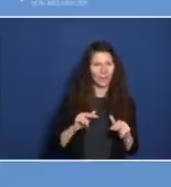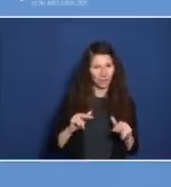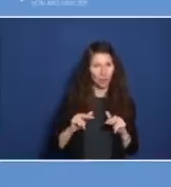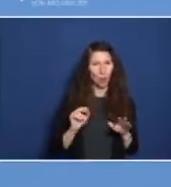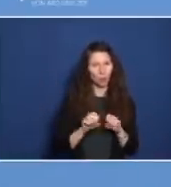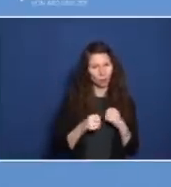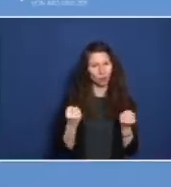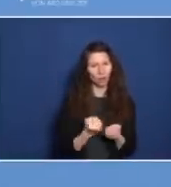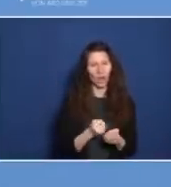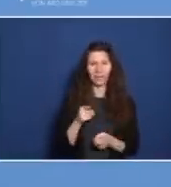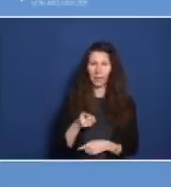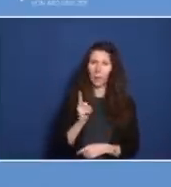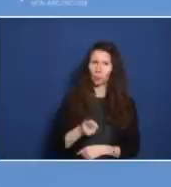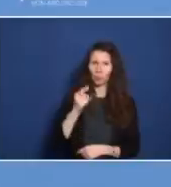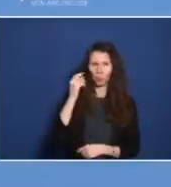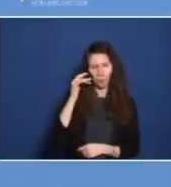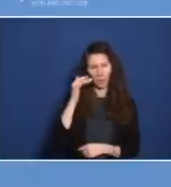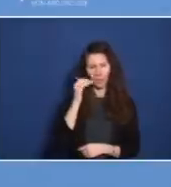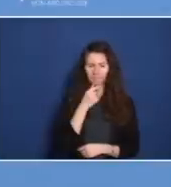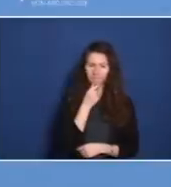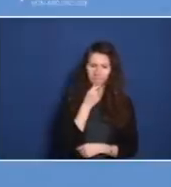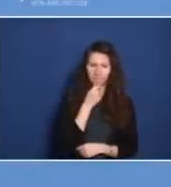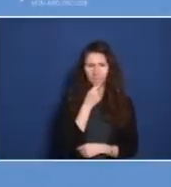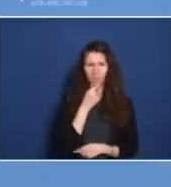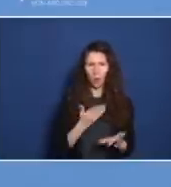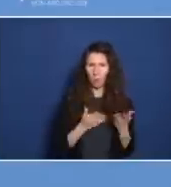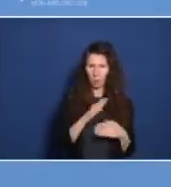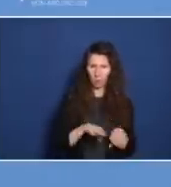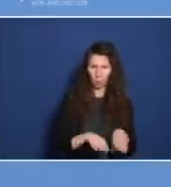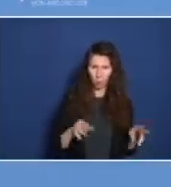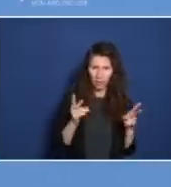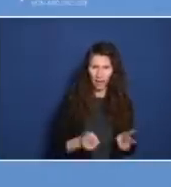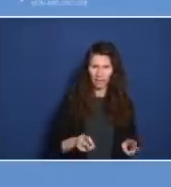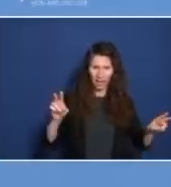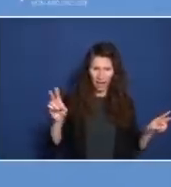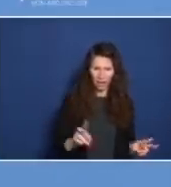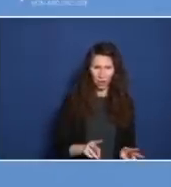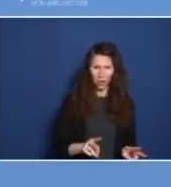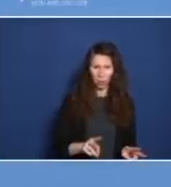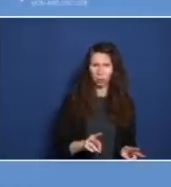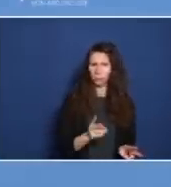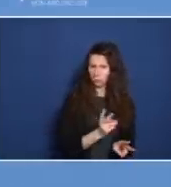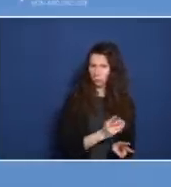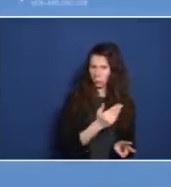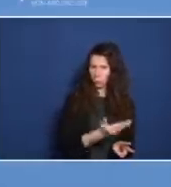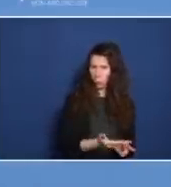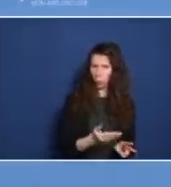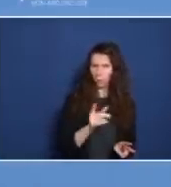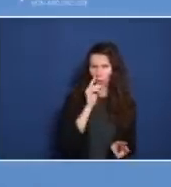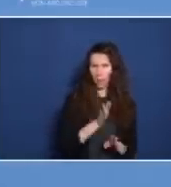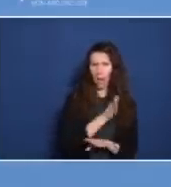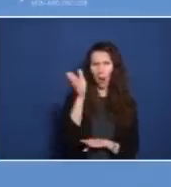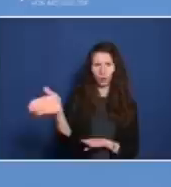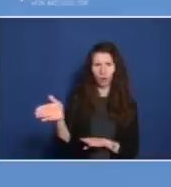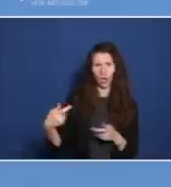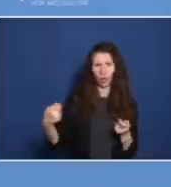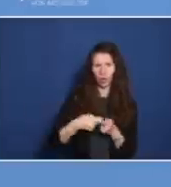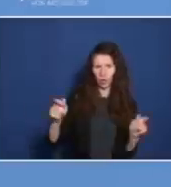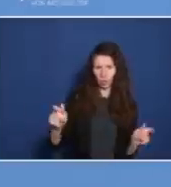muss ein Staat darüber nachdenken, ob Grundrechtseinschränkungen, und um solche handelt es sich ja bei Ausgangs- und